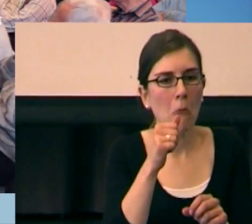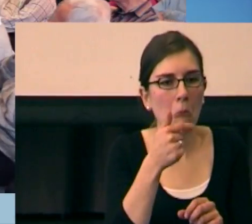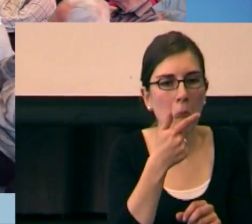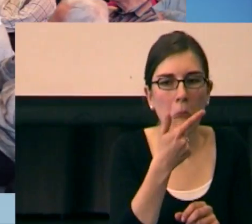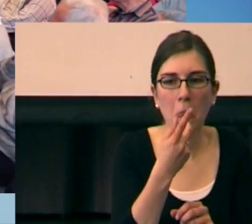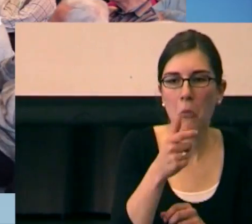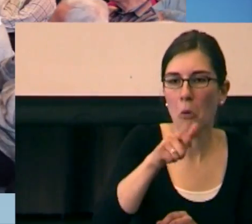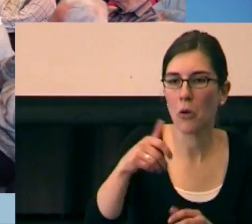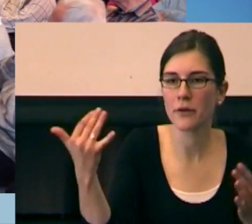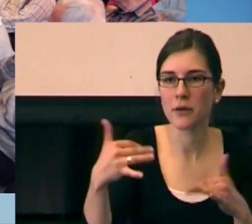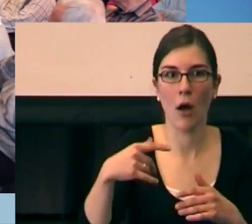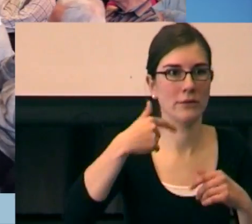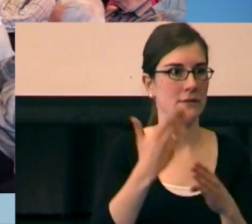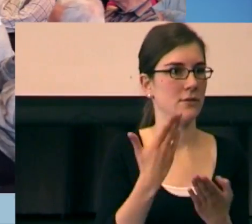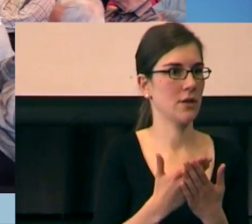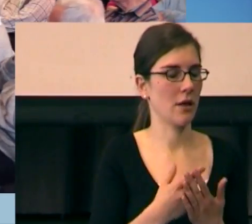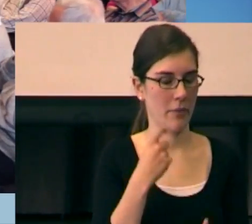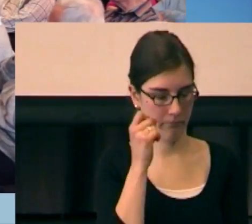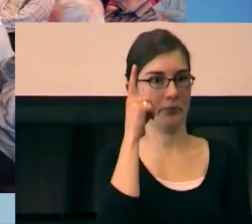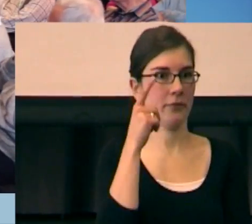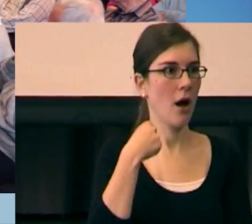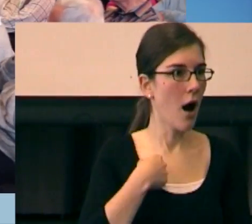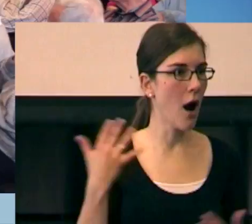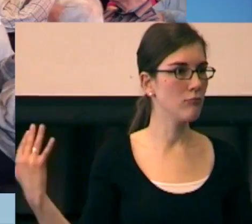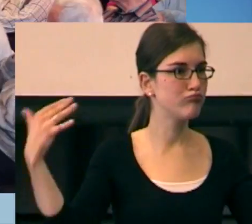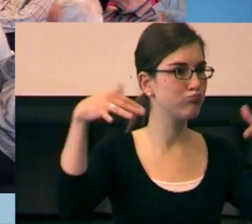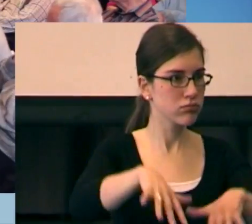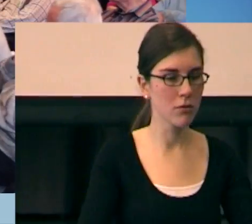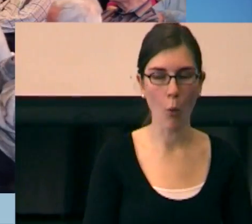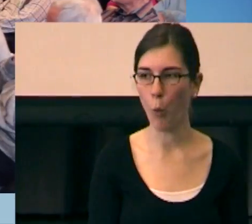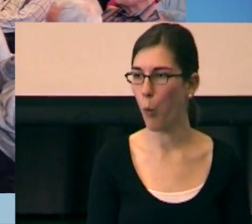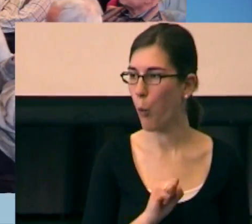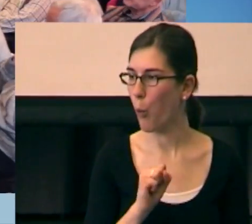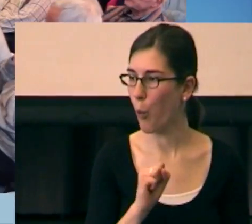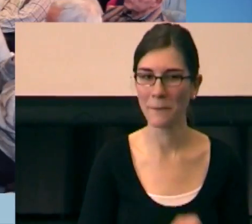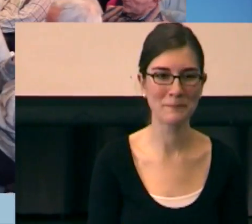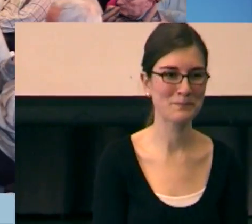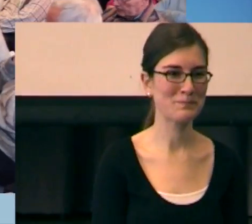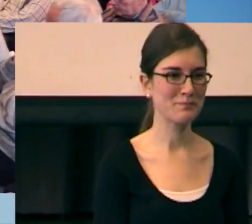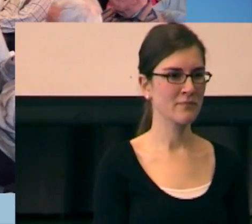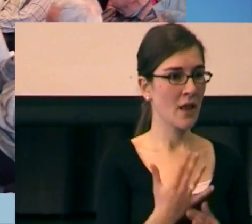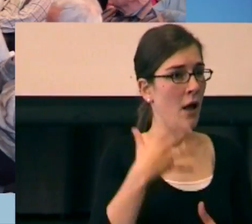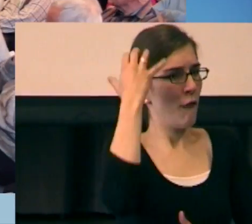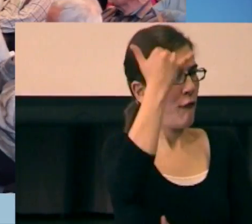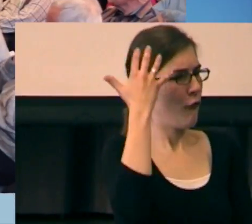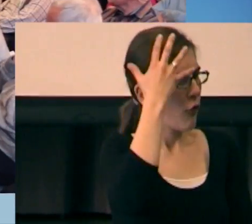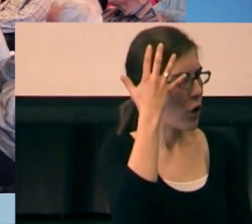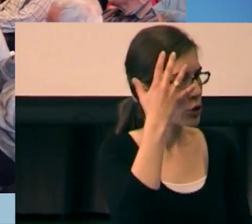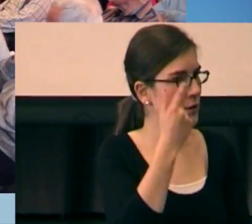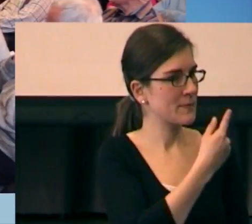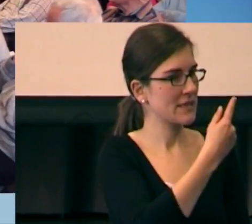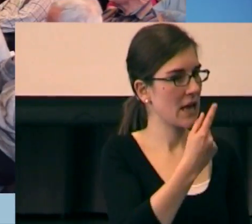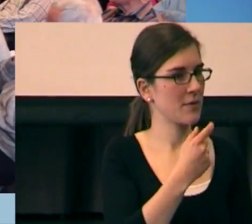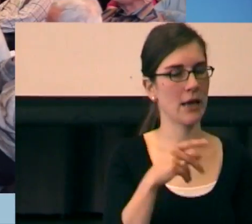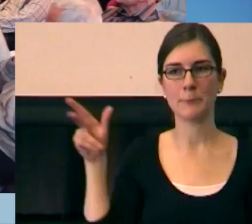anwesend gewesen. Und von daher bin ich extrem begeistert, wie viele Interessierte hier sind. Jetzt stellen Sie sich mal vor, Sie sind jetzt alle beim